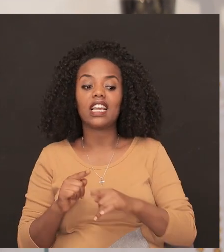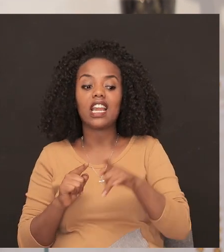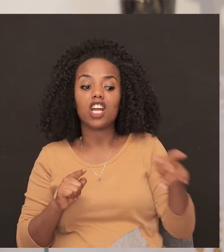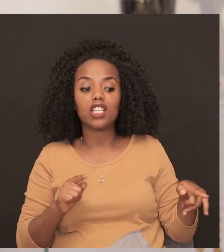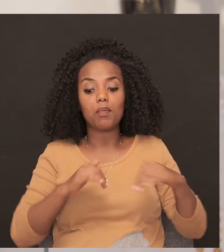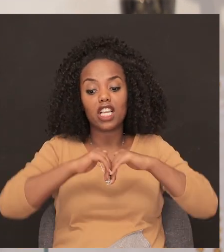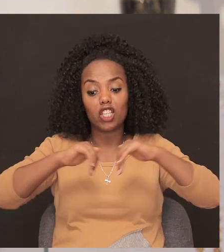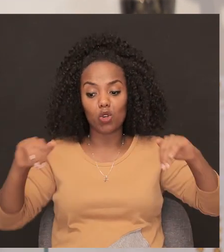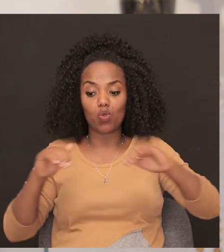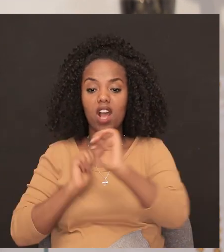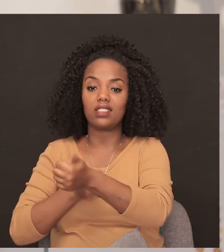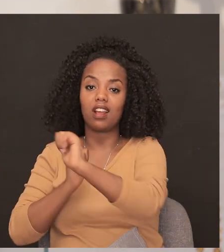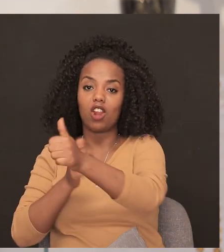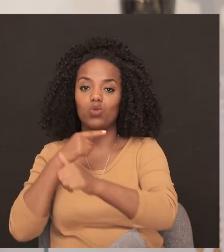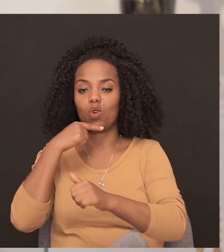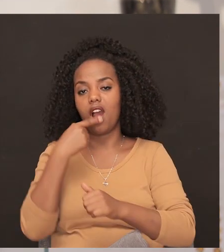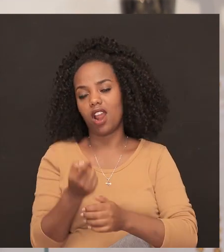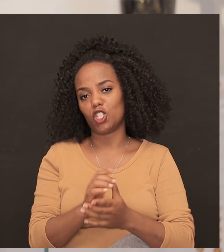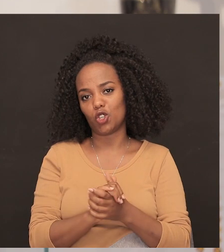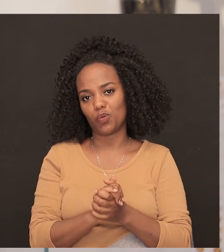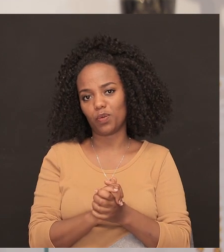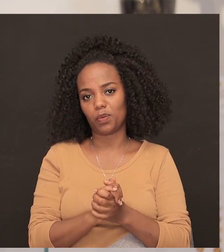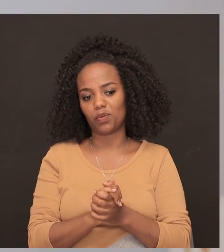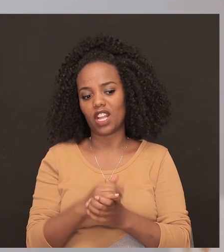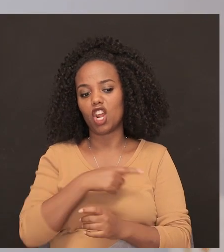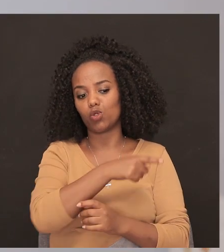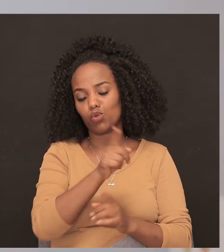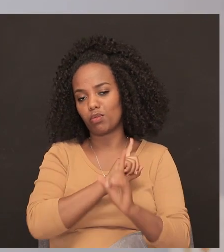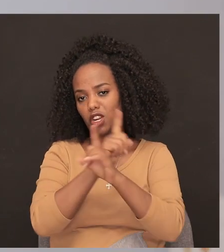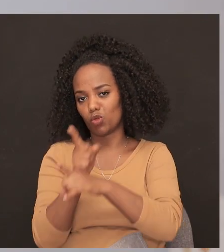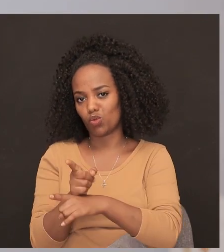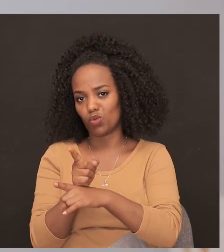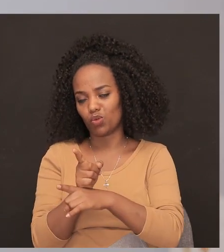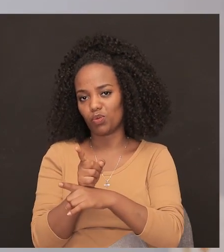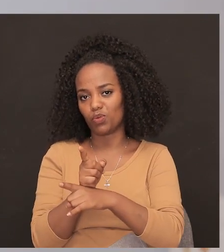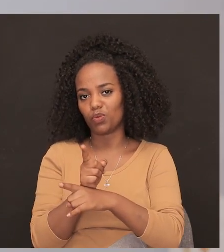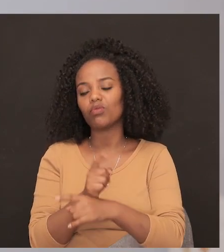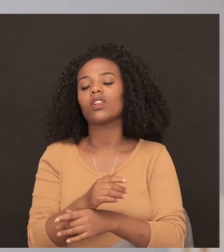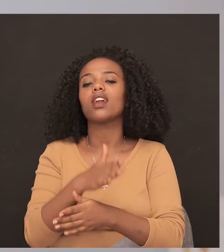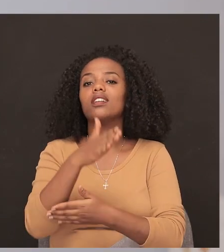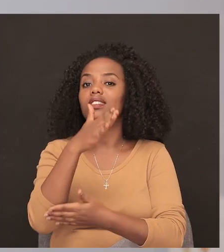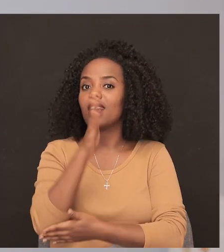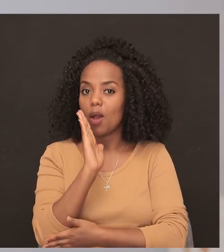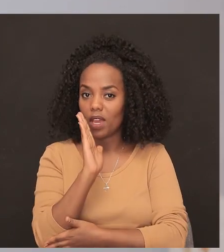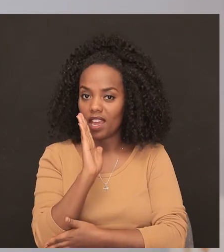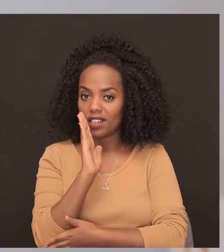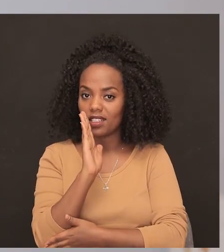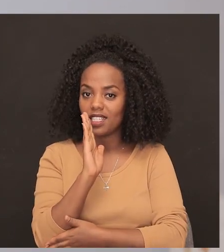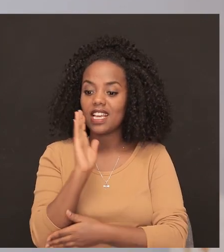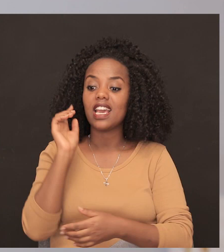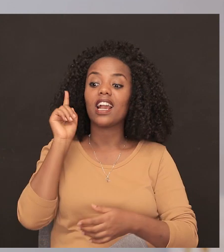ከእናንተም ለይታችሁ አሳዳችሁኛል አላቸው። እነርሱም አሉት፣